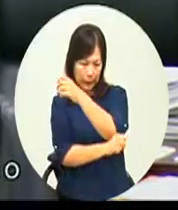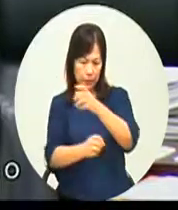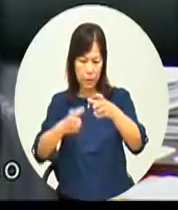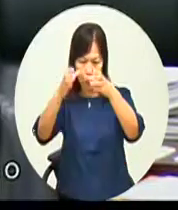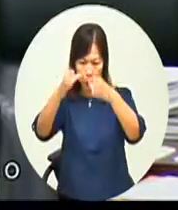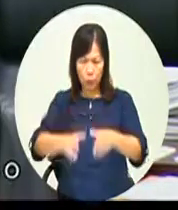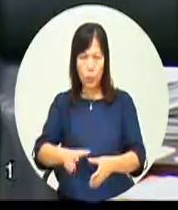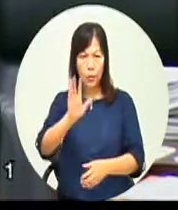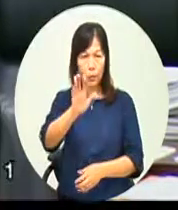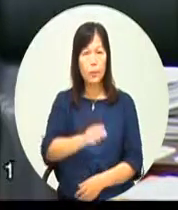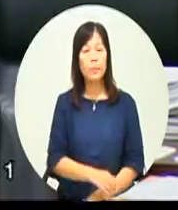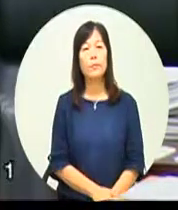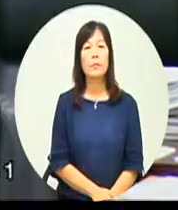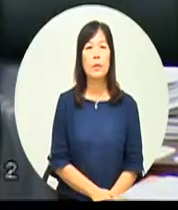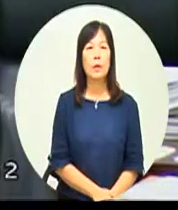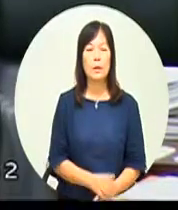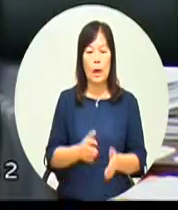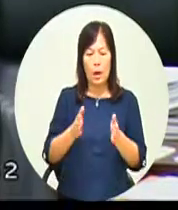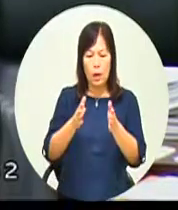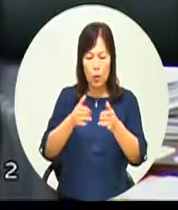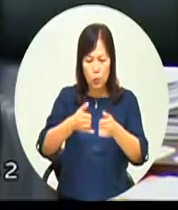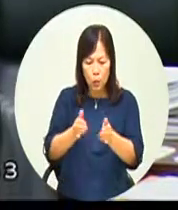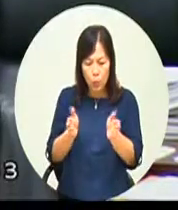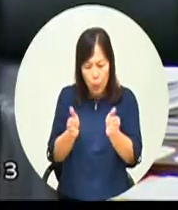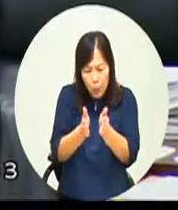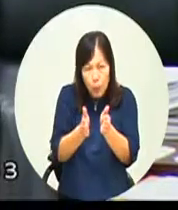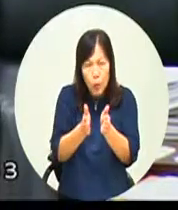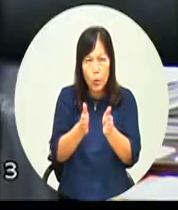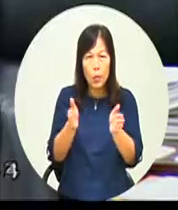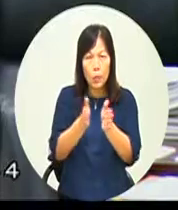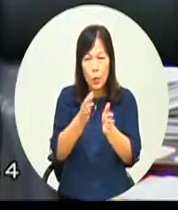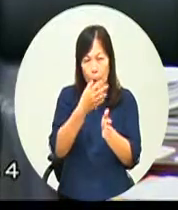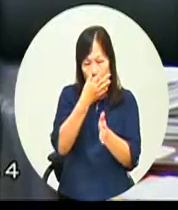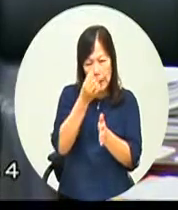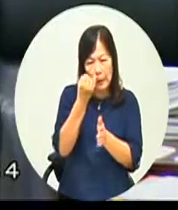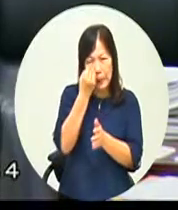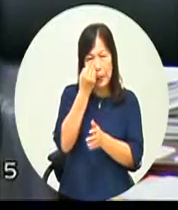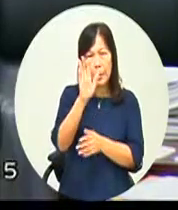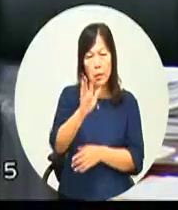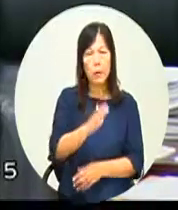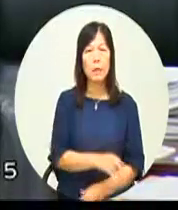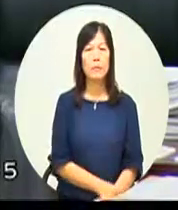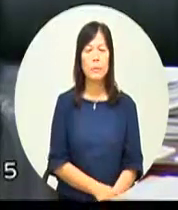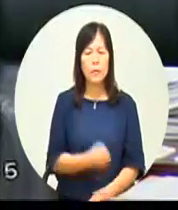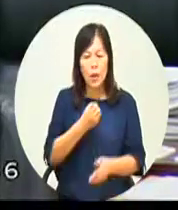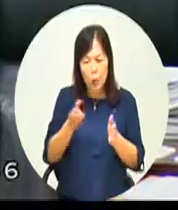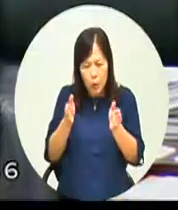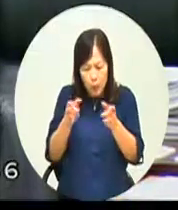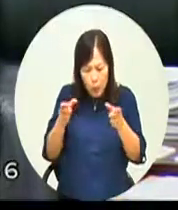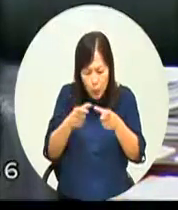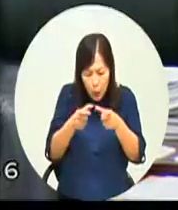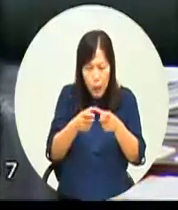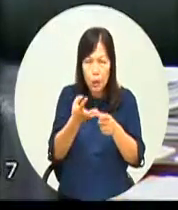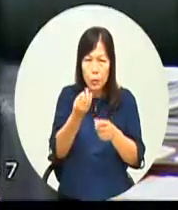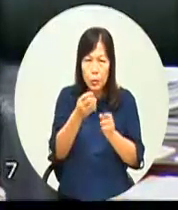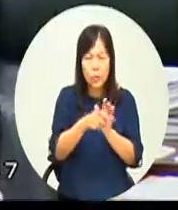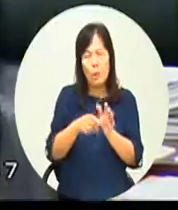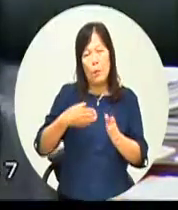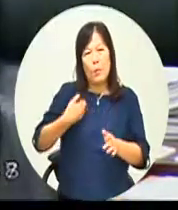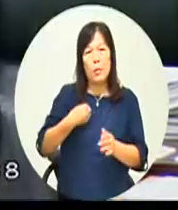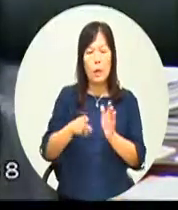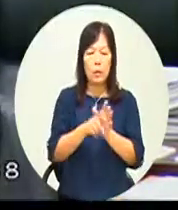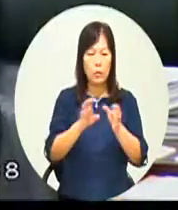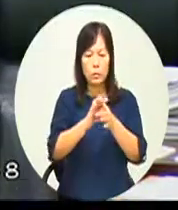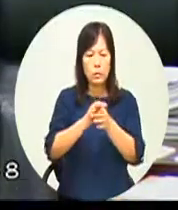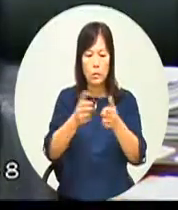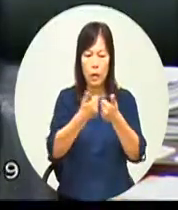的基座呢，我们的路幅就会缩到这么小。那到底缩到多小？上一次我去开相关的